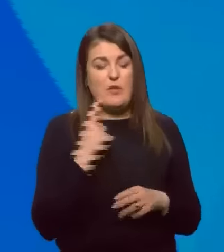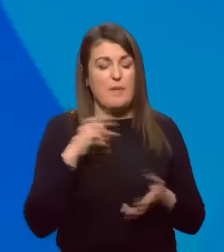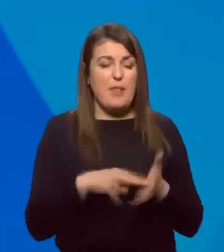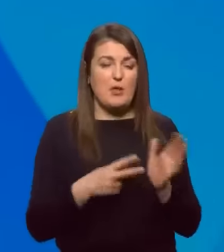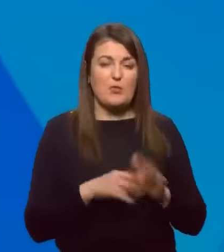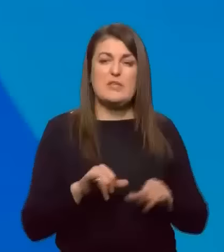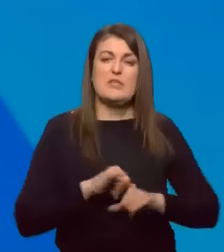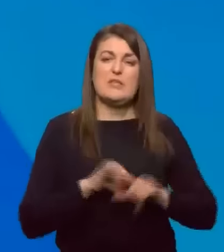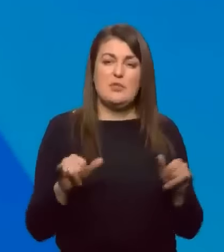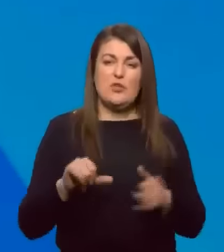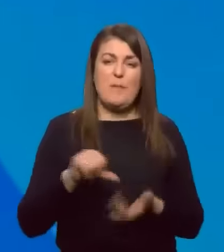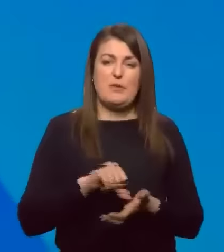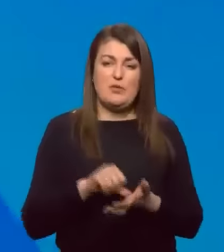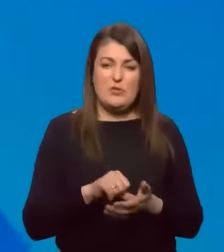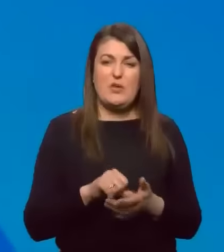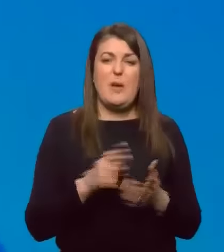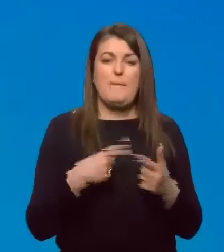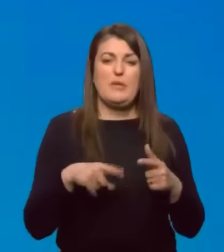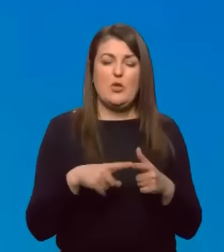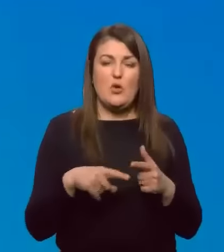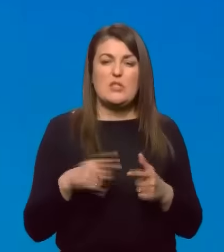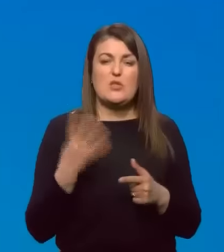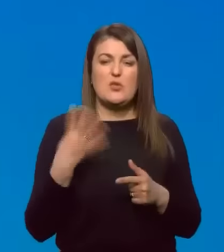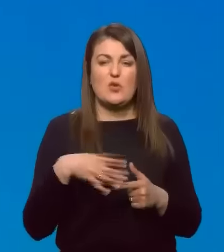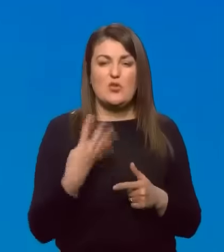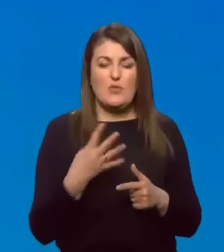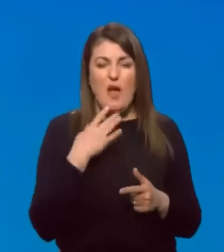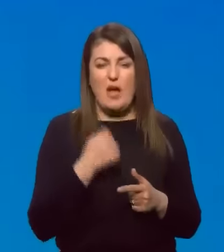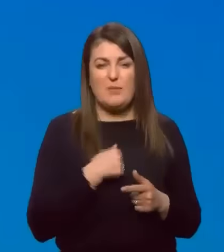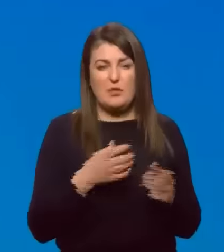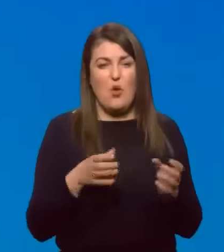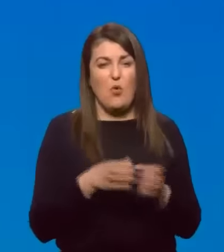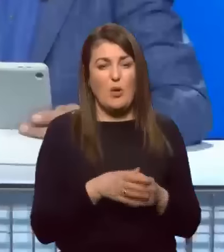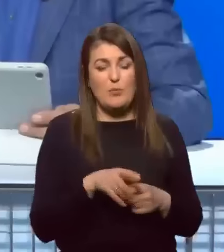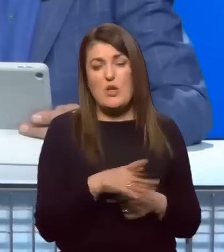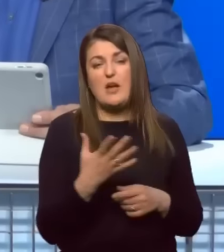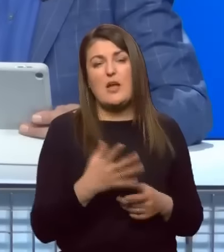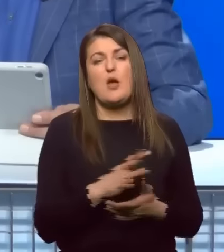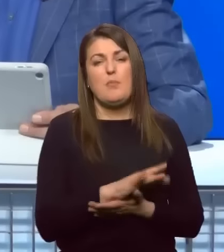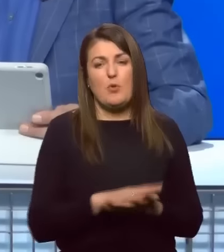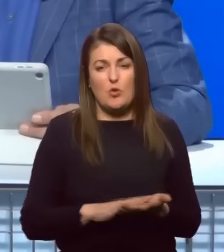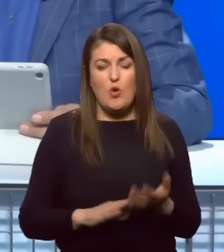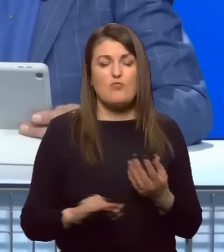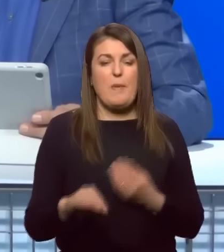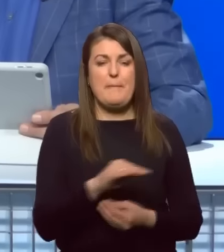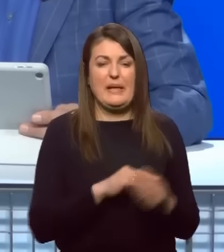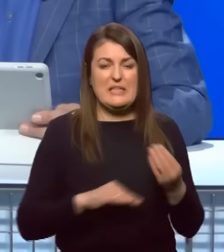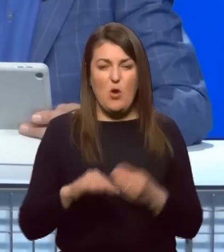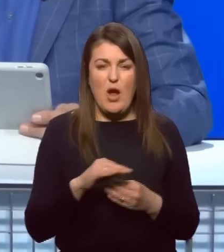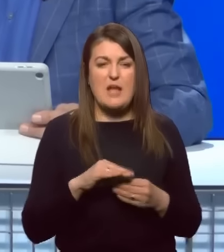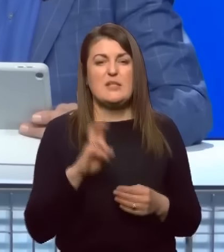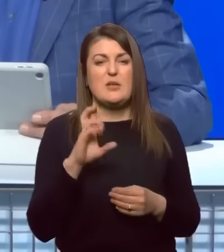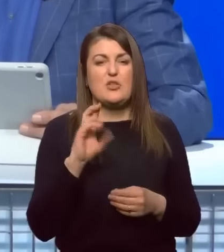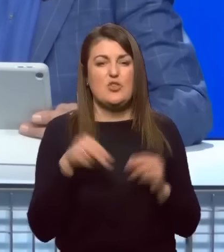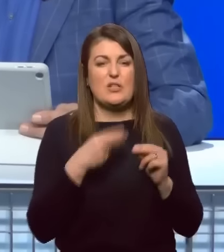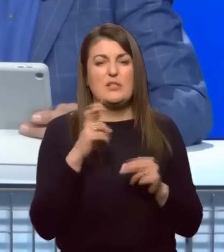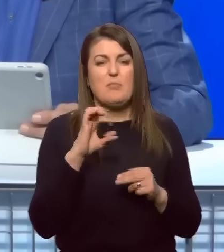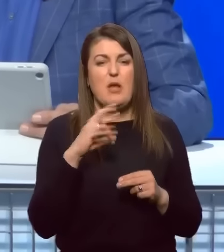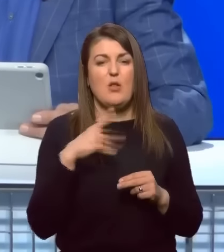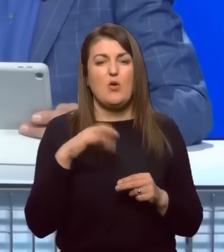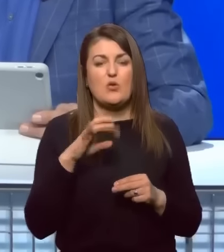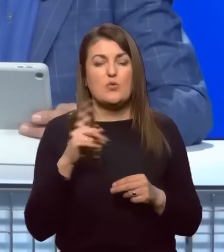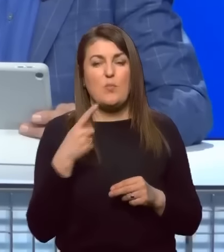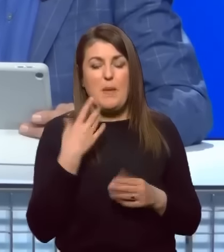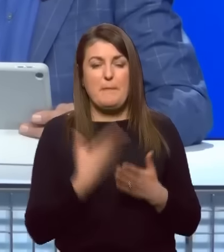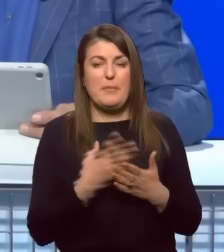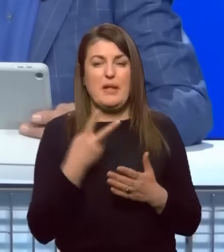планували збільшити присутність підрозділів 44-го армійського корпусу, які продовжують передислокацію ще в Білгородську область, приблизно